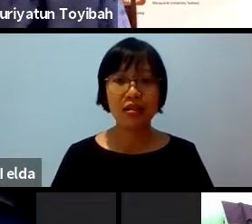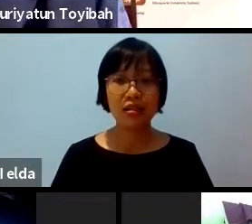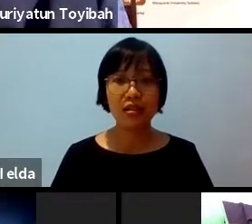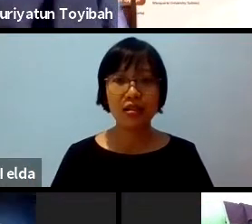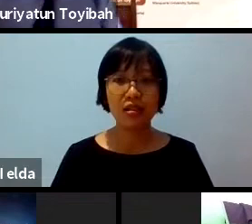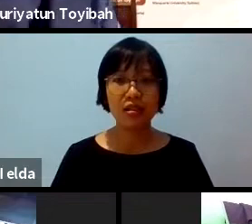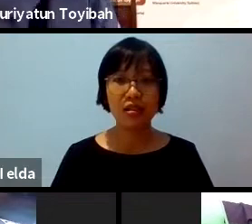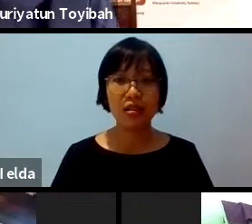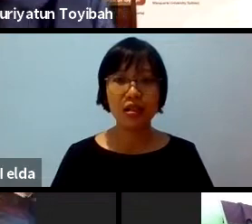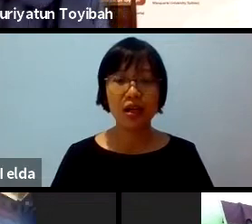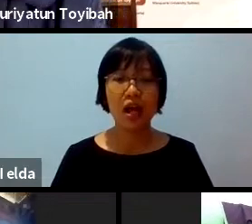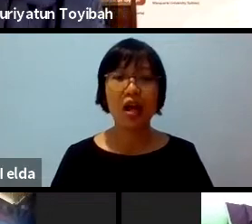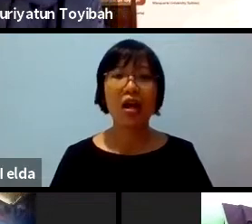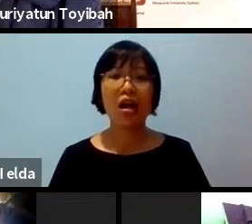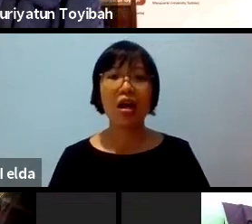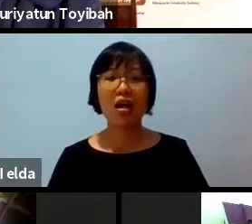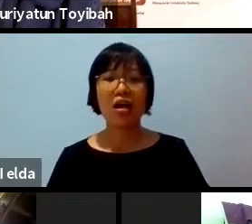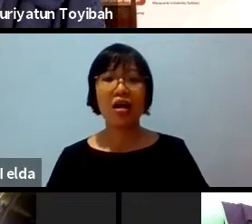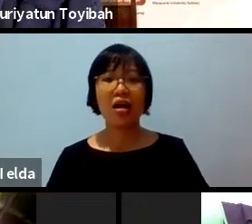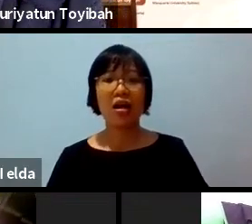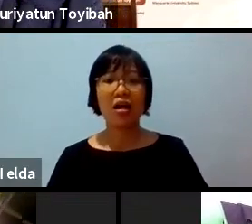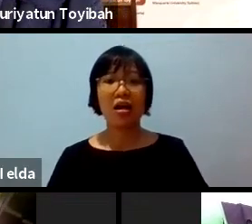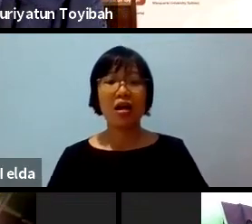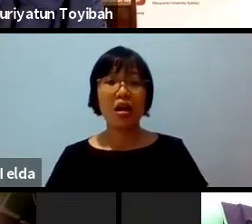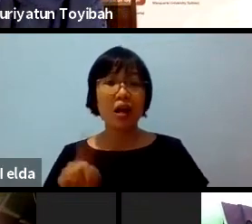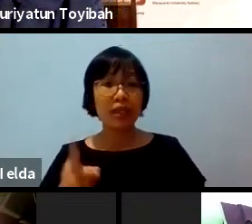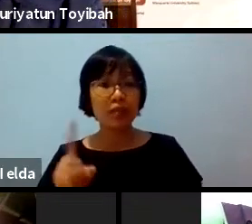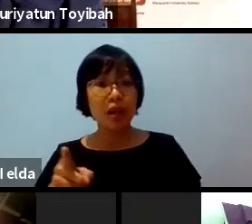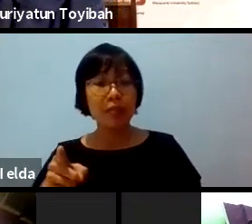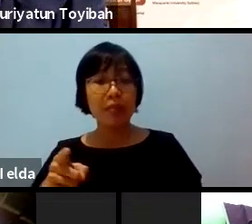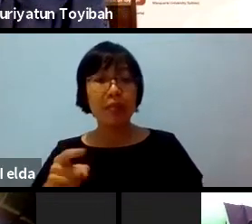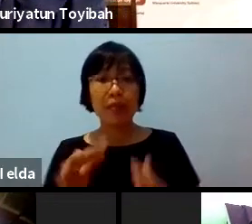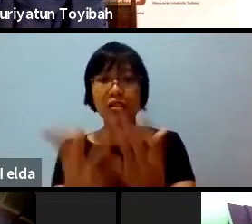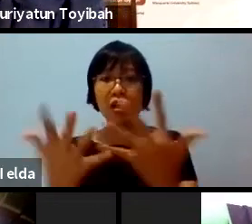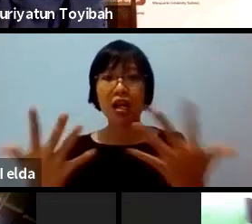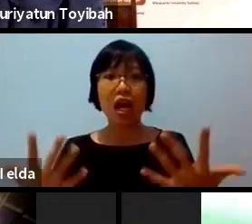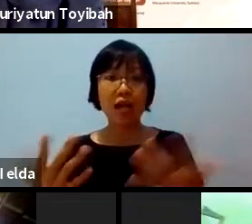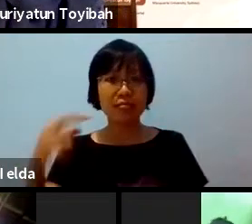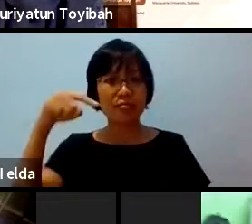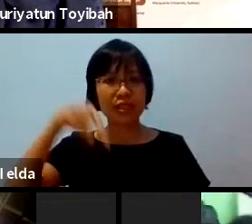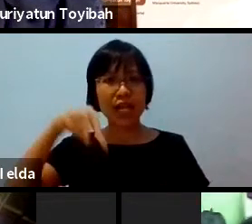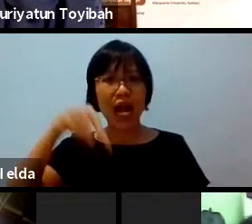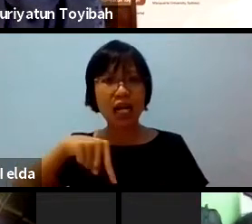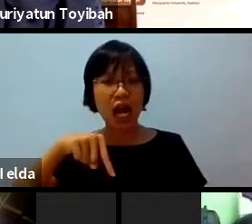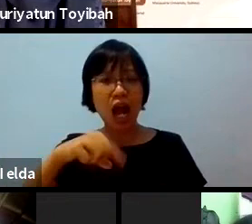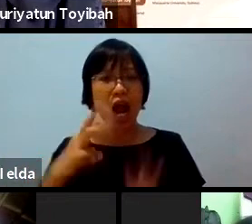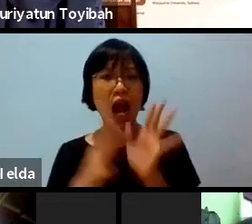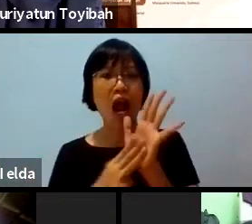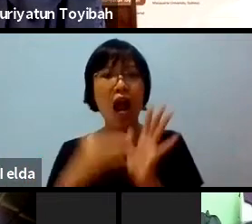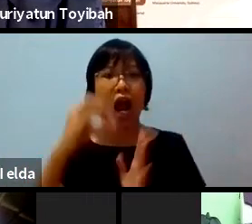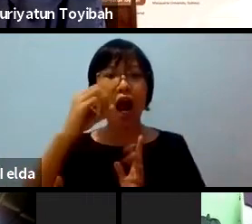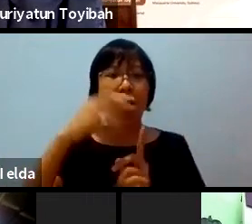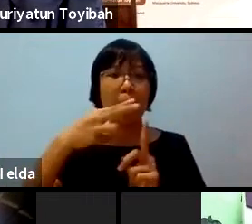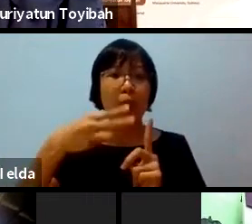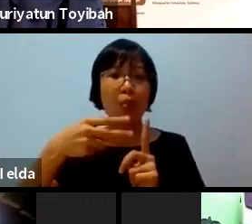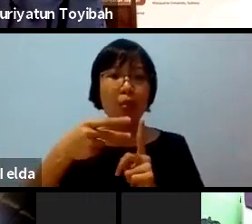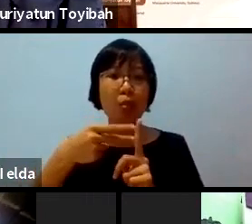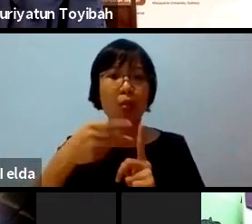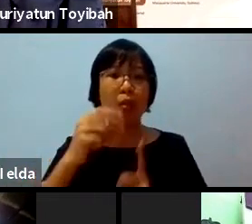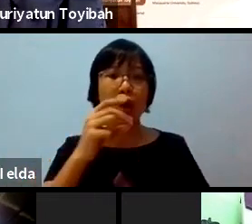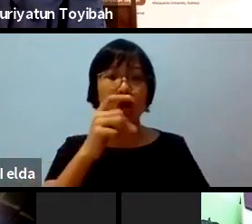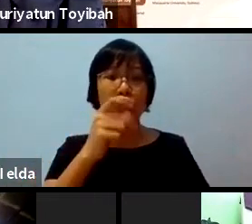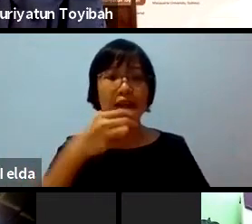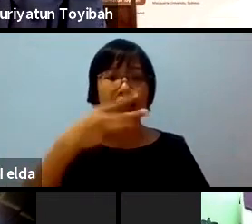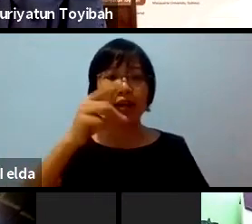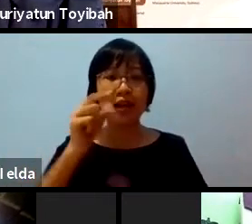oleh ekonomi kapitalis sehingga mengejar produksi yang tinggi, mengenyampingkan ritme, perputaran alam,